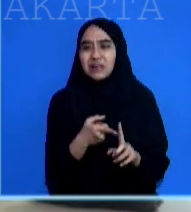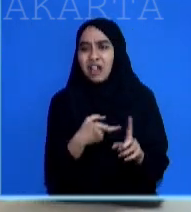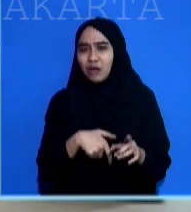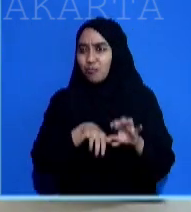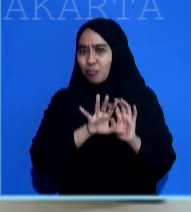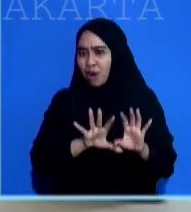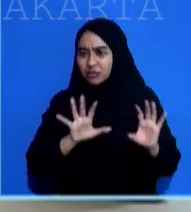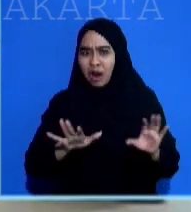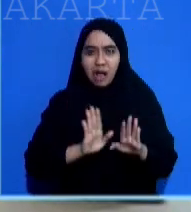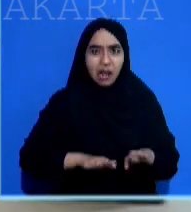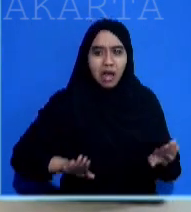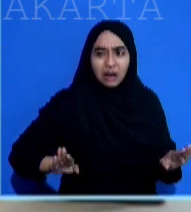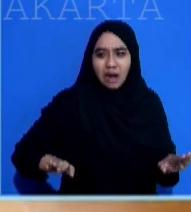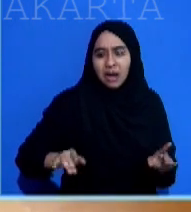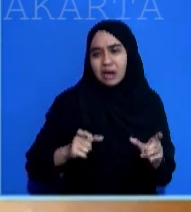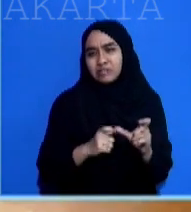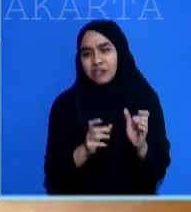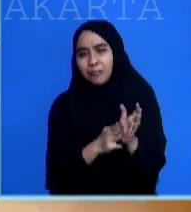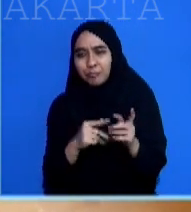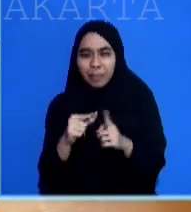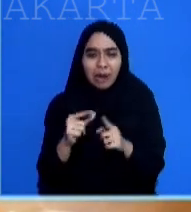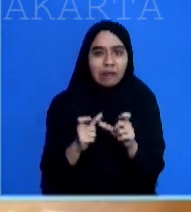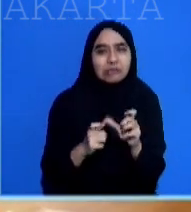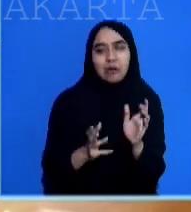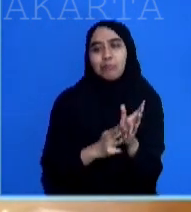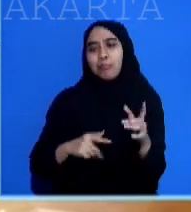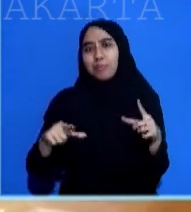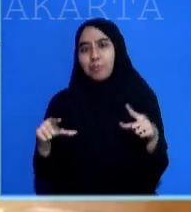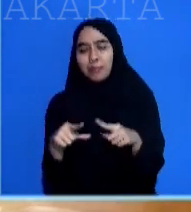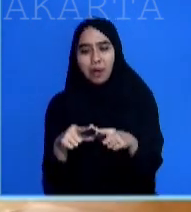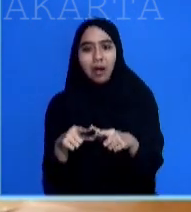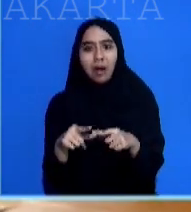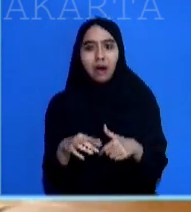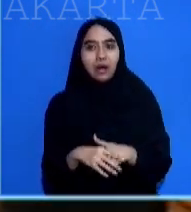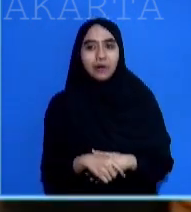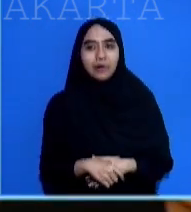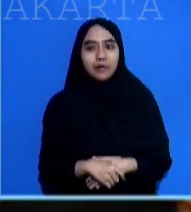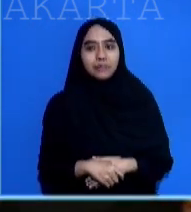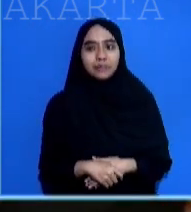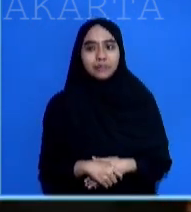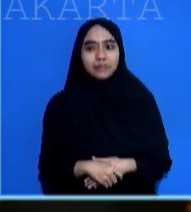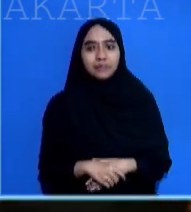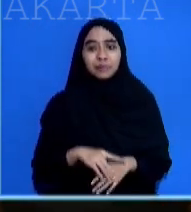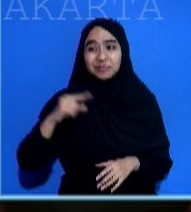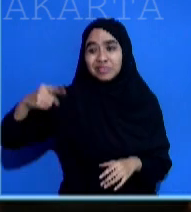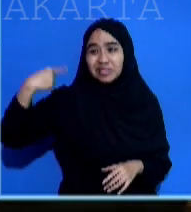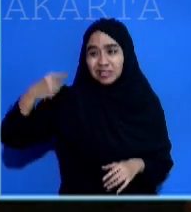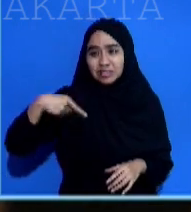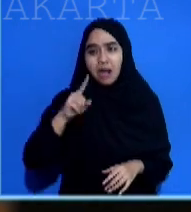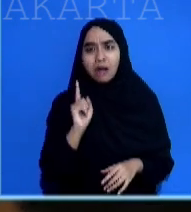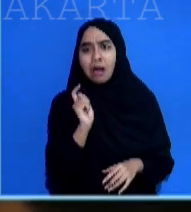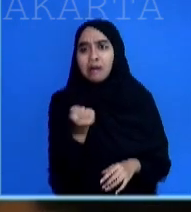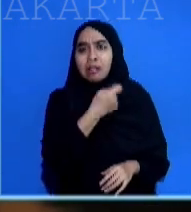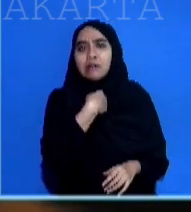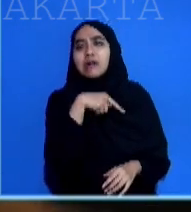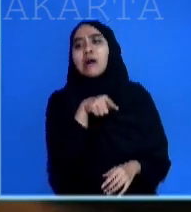baik pelajar SMP maupun pelajar SMA atau yang sederajat. Bahkan pada pekan ini juga hampir terjadi aksi kejahatan ataupun kekerasan jalanan yang melibatkan